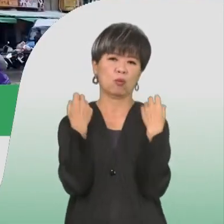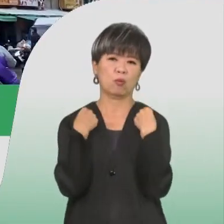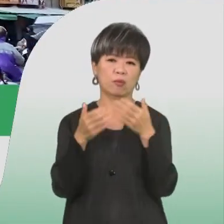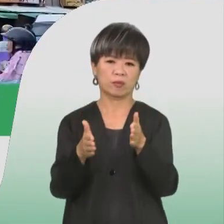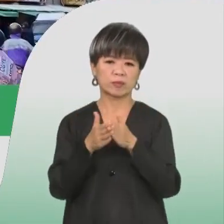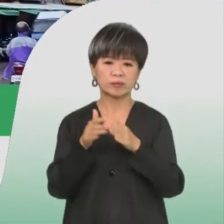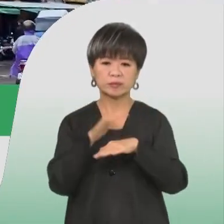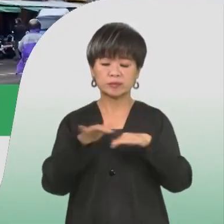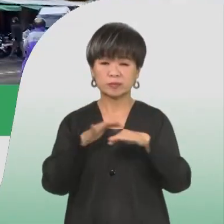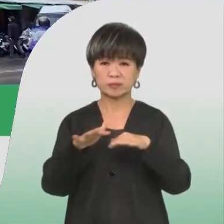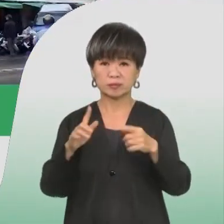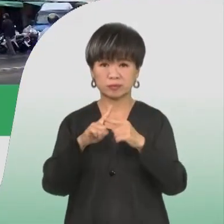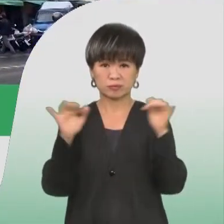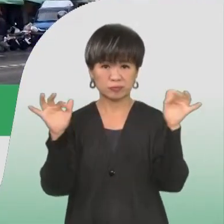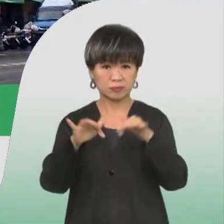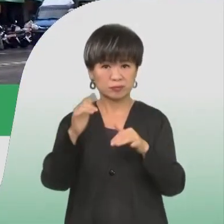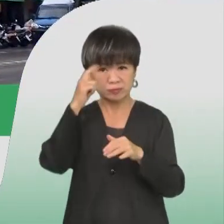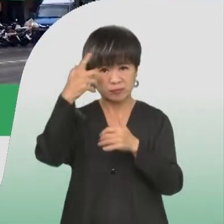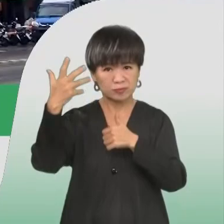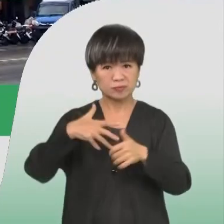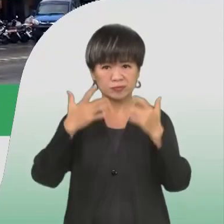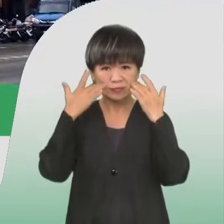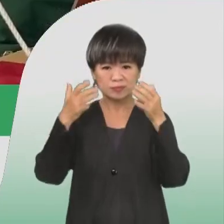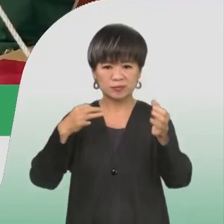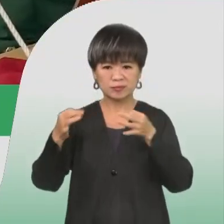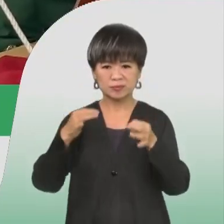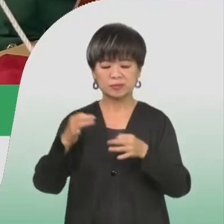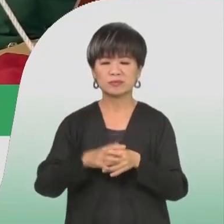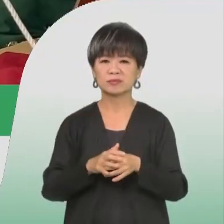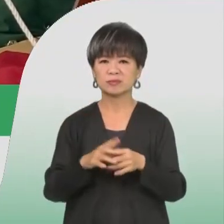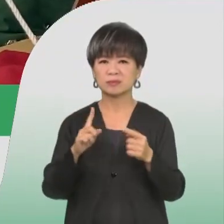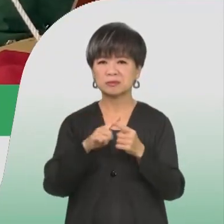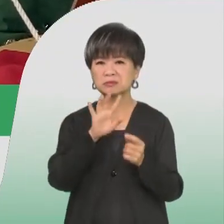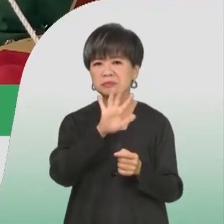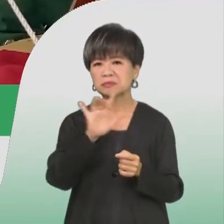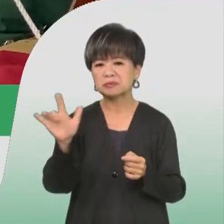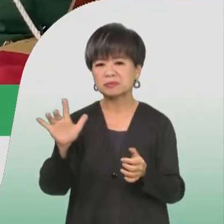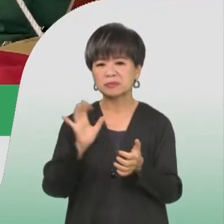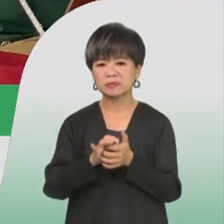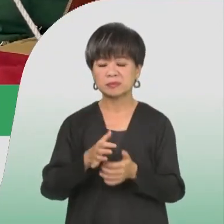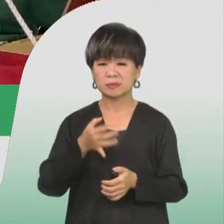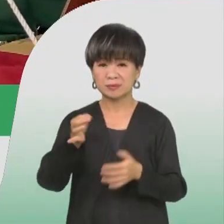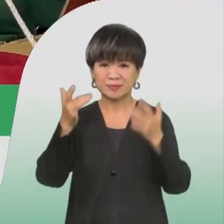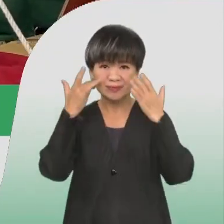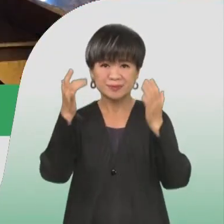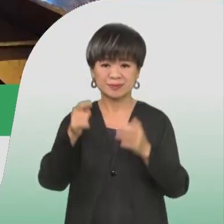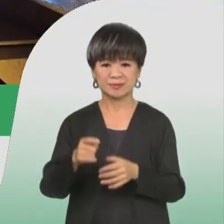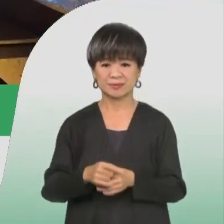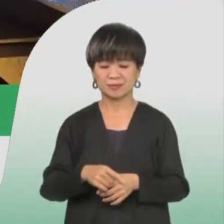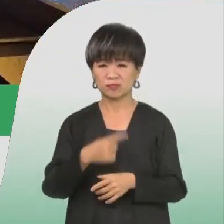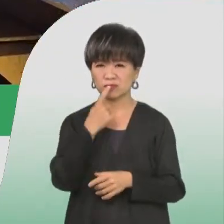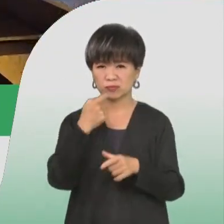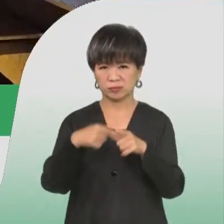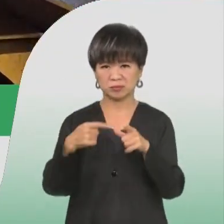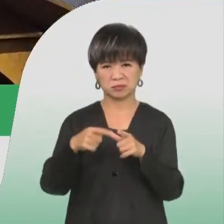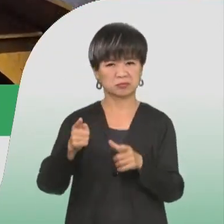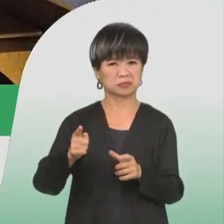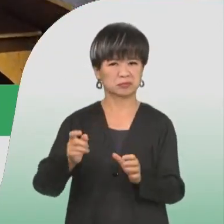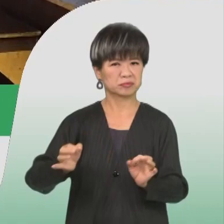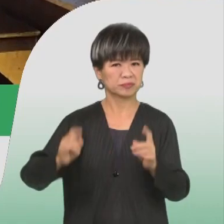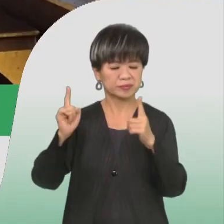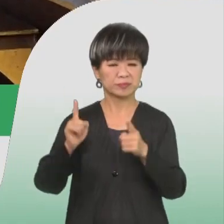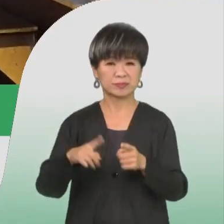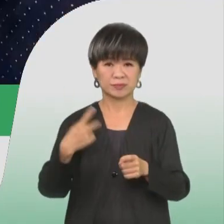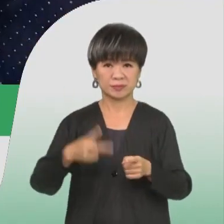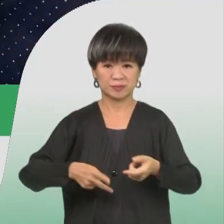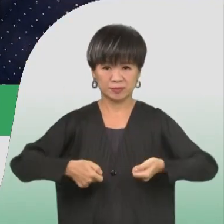人潮当多的传统市场，卖菜民众老摆摊的翻热受到一度，要卖菜民众讲，遇到的抢菜变贵的。那个连锁超市